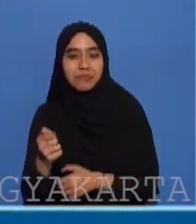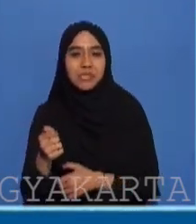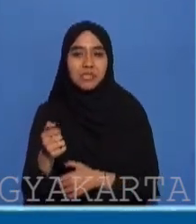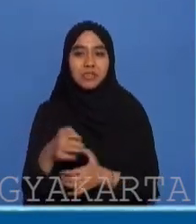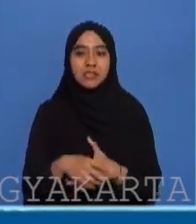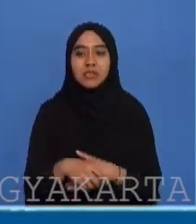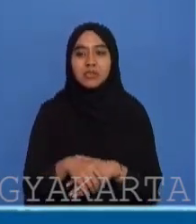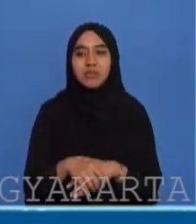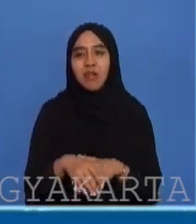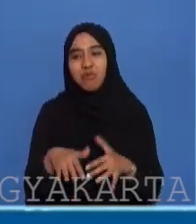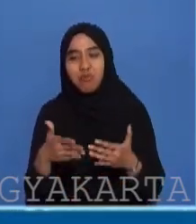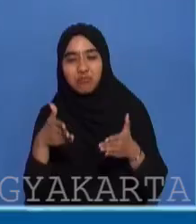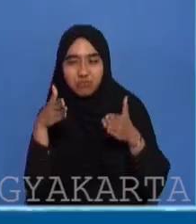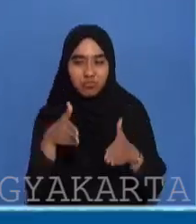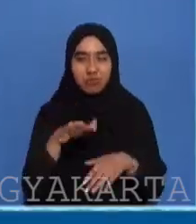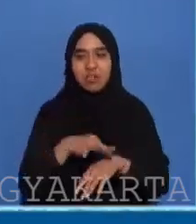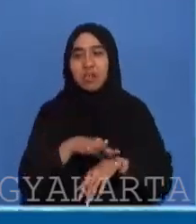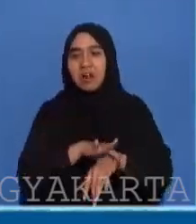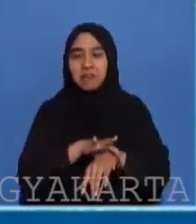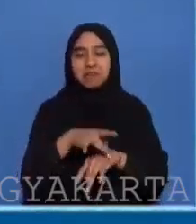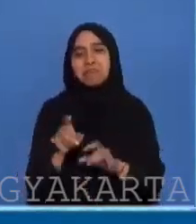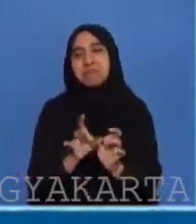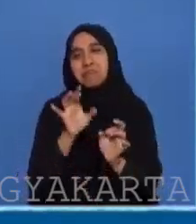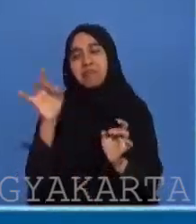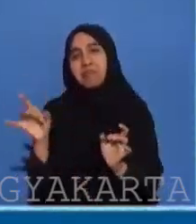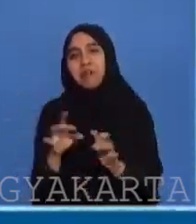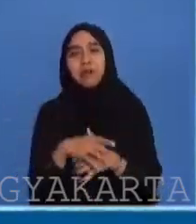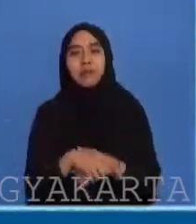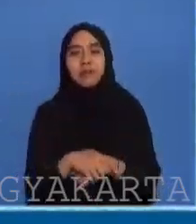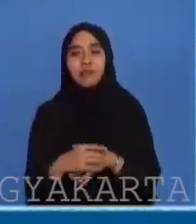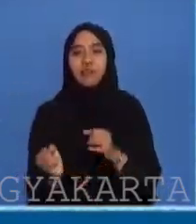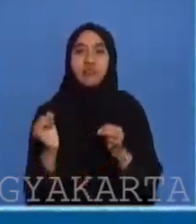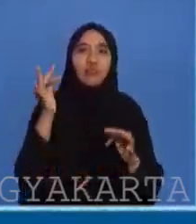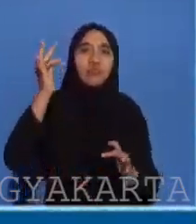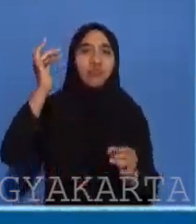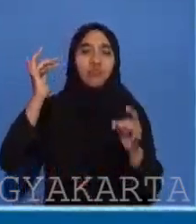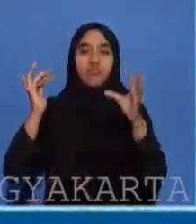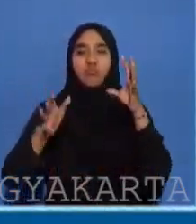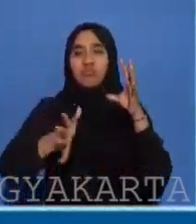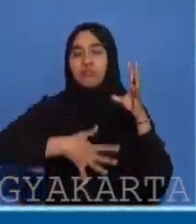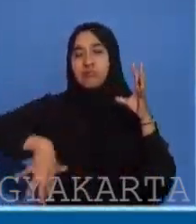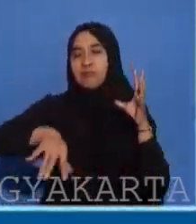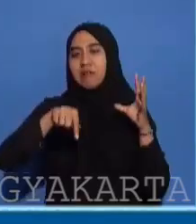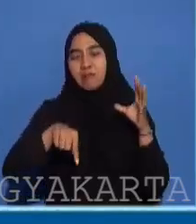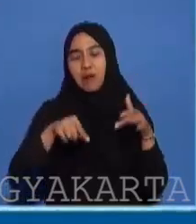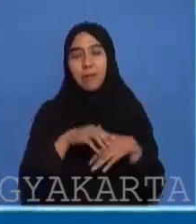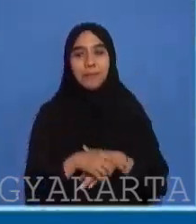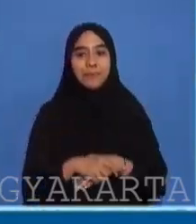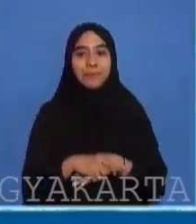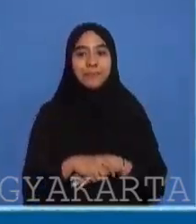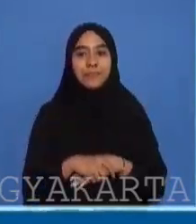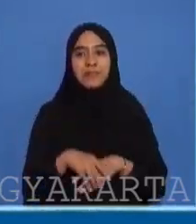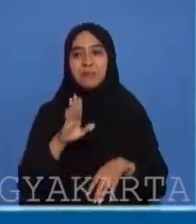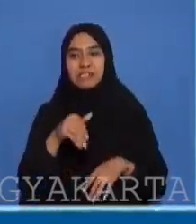dene namung kangge aksesoris kemawon. Sinaosa kathah tuwa ing laladan Nuswantara nanging dumugi wekdal sakmenika tasih sekedhik